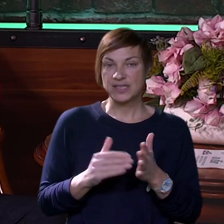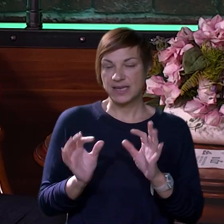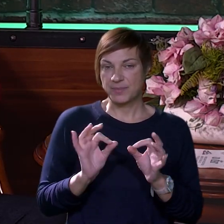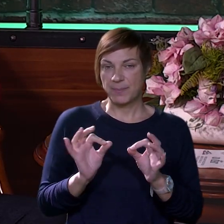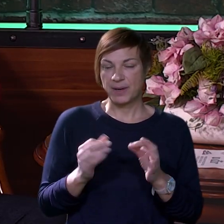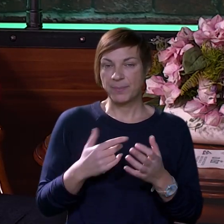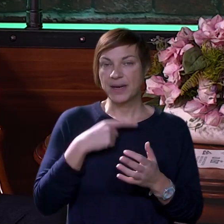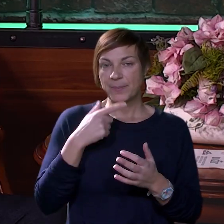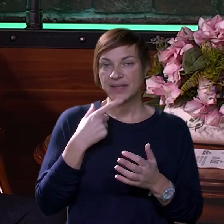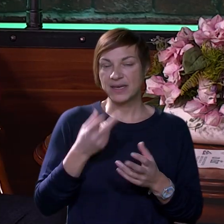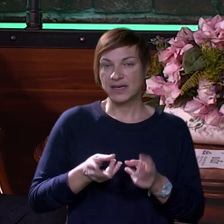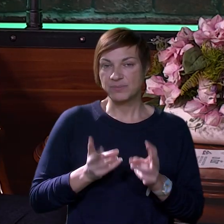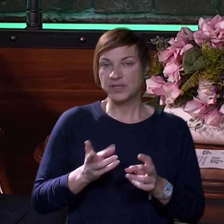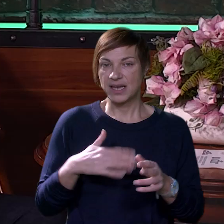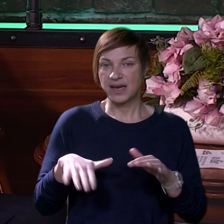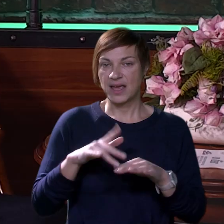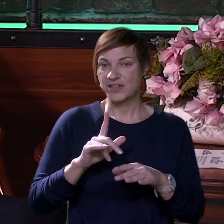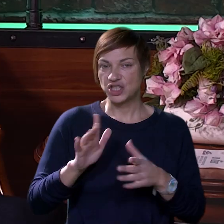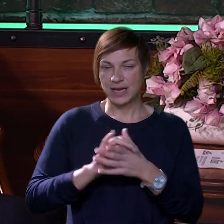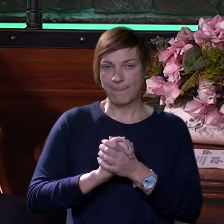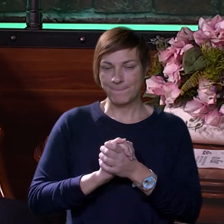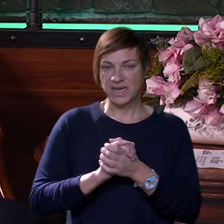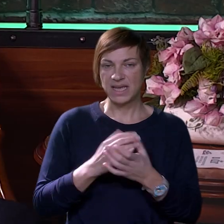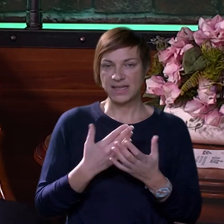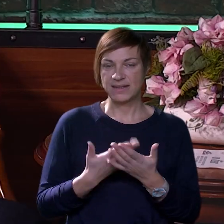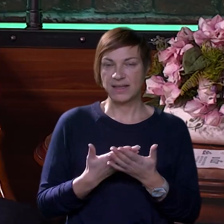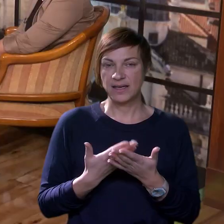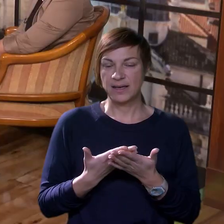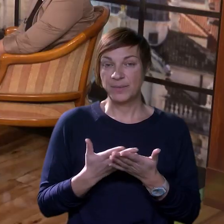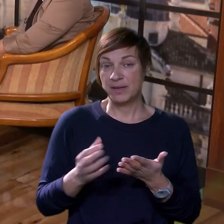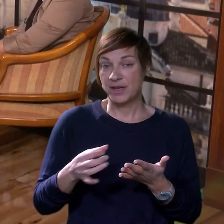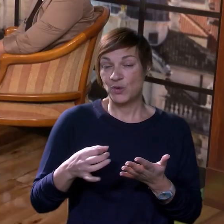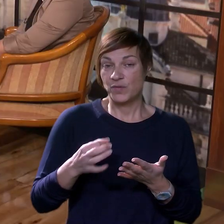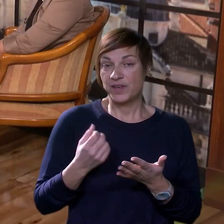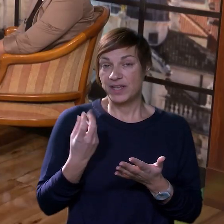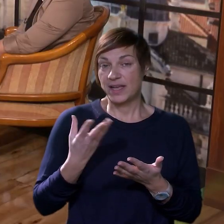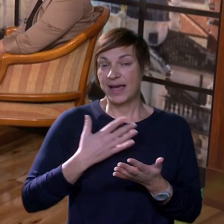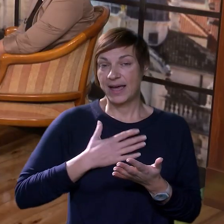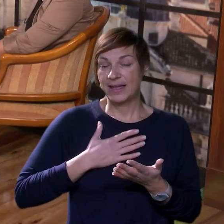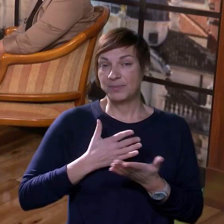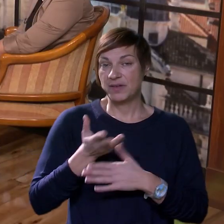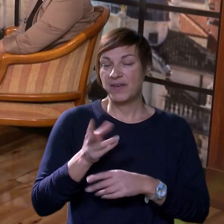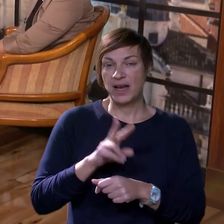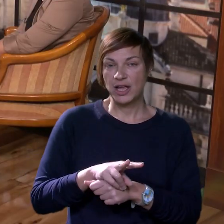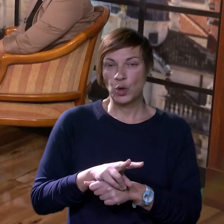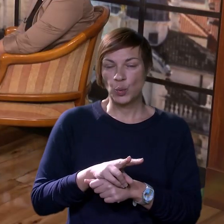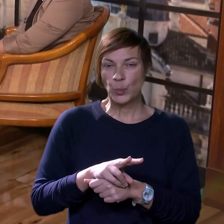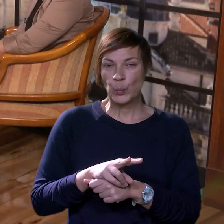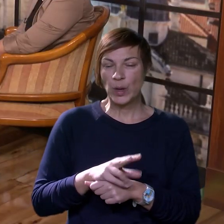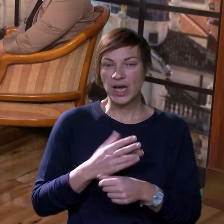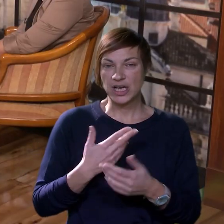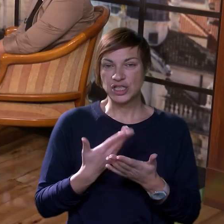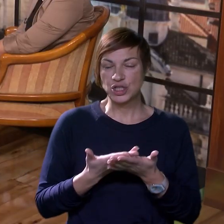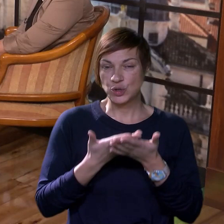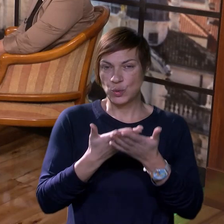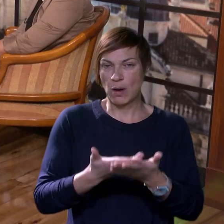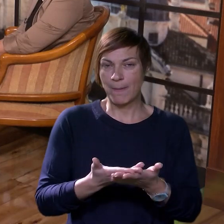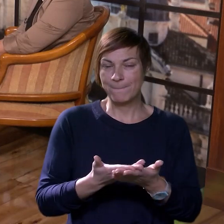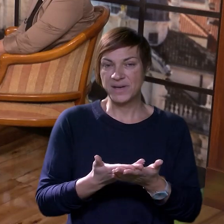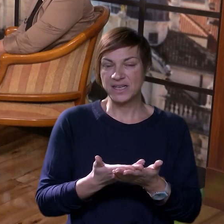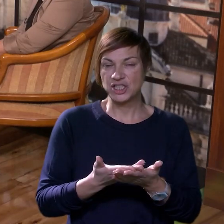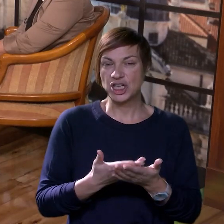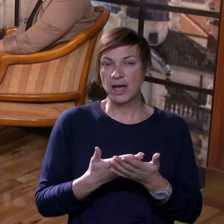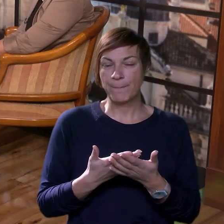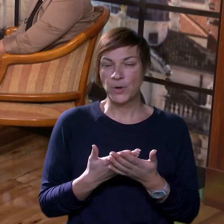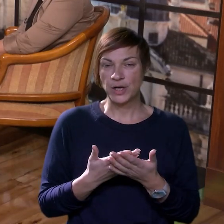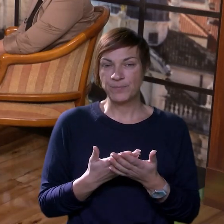treba i pripremati. Rekli smo da je strah najveći neprijatelj. Jeli? Na primjer, u vrtićima, kad mi veliku pažnju i obraćamo